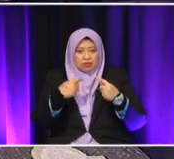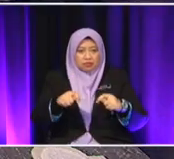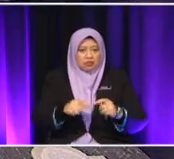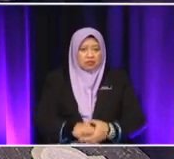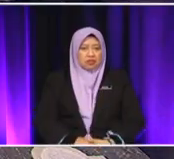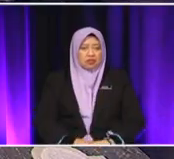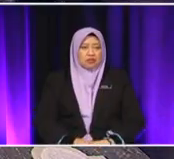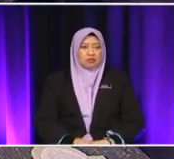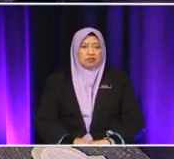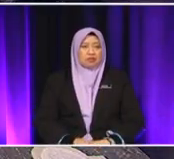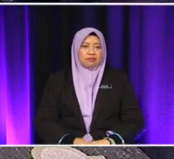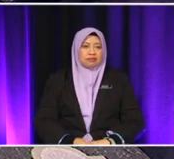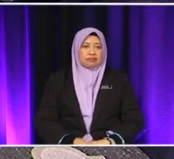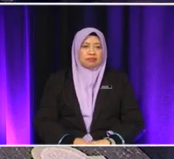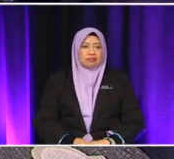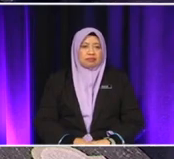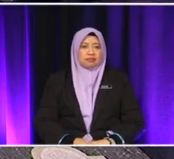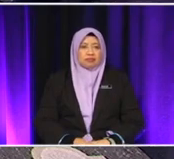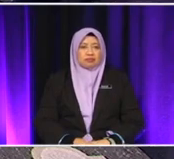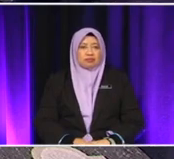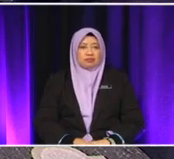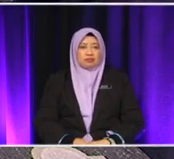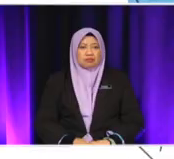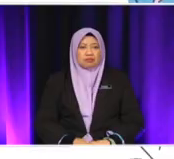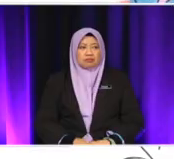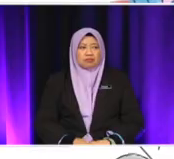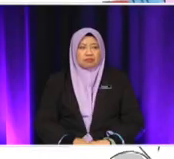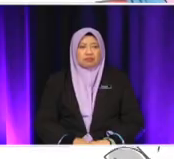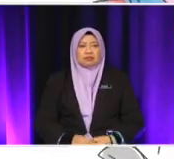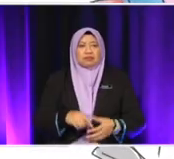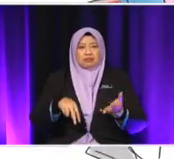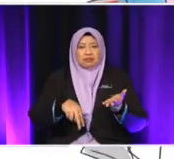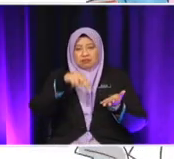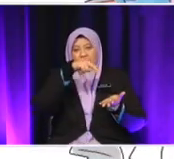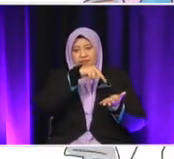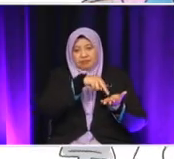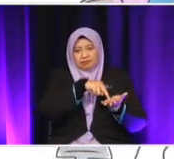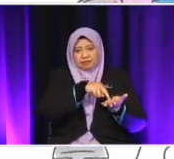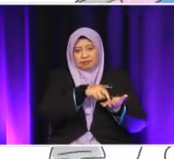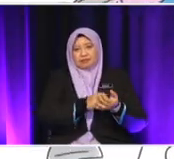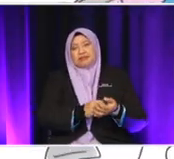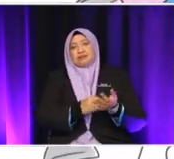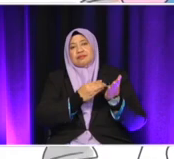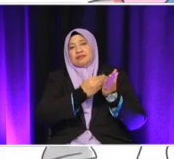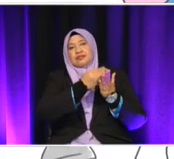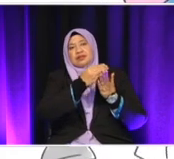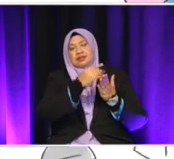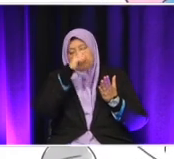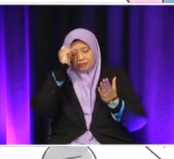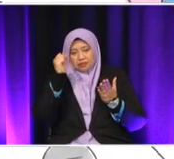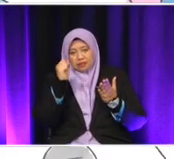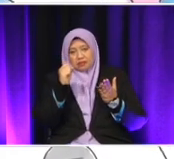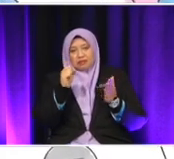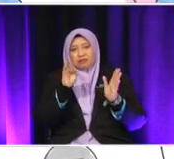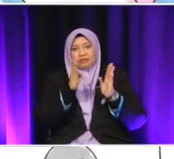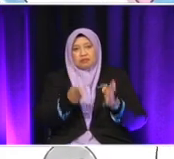gaji pun murah kecuali meningkat Oke meningkat kenapa Sebab